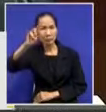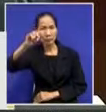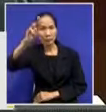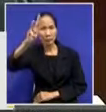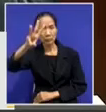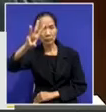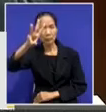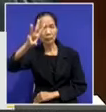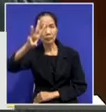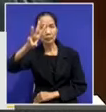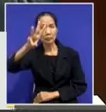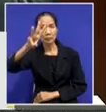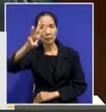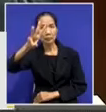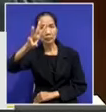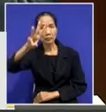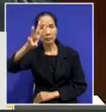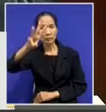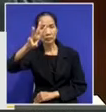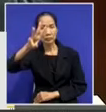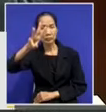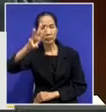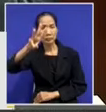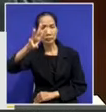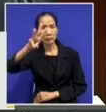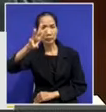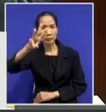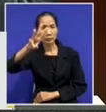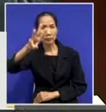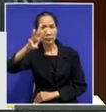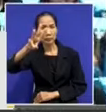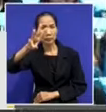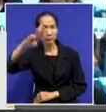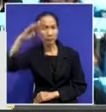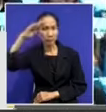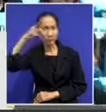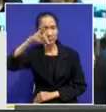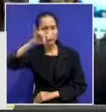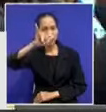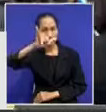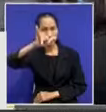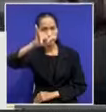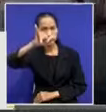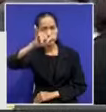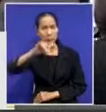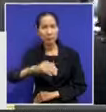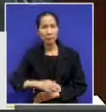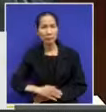666นายสุรศักดิ์อัคณะคะพัน พลเอกประยุทธ์จันทร์โอชา